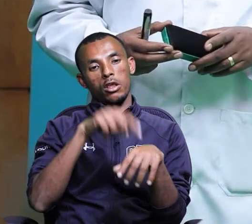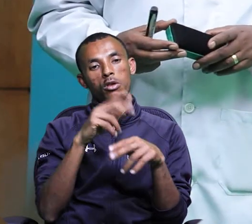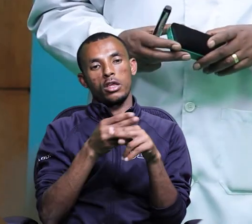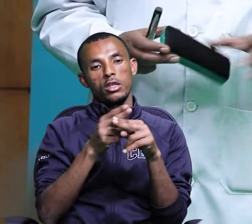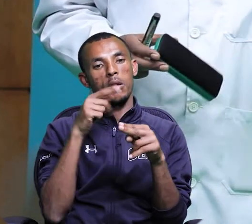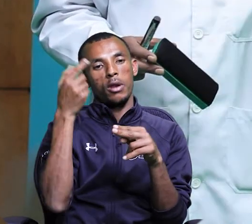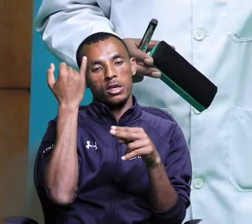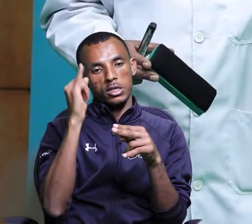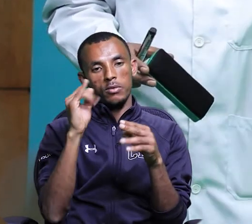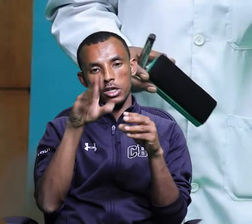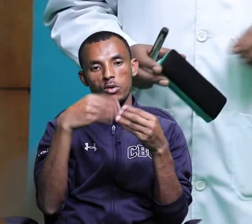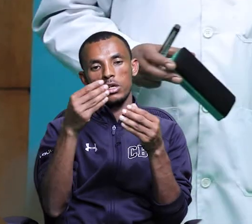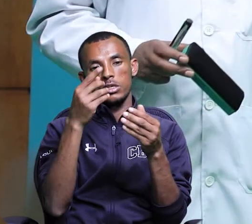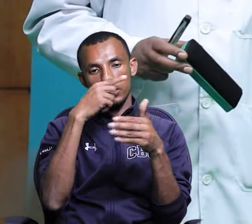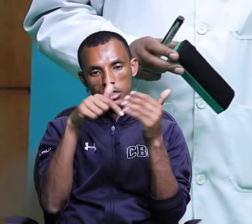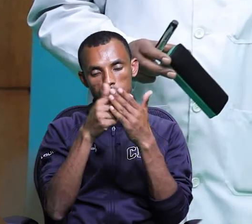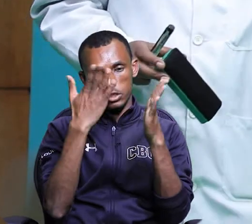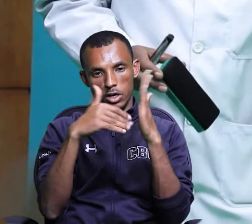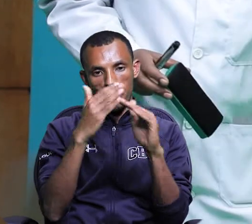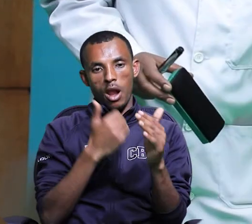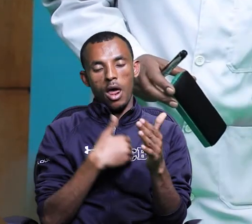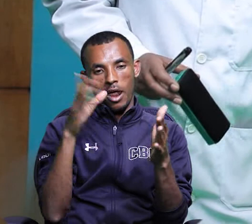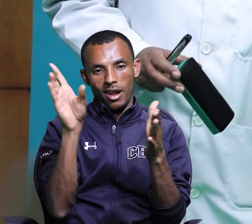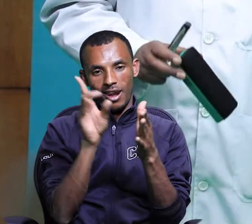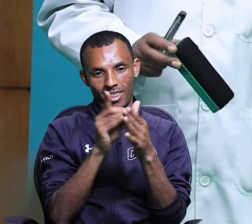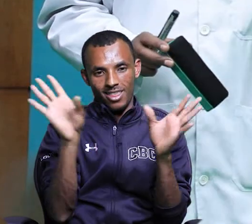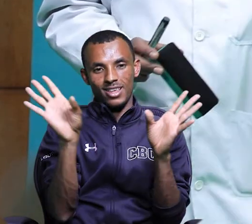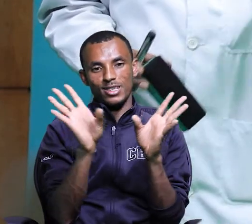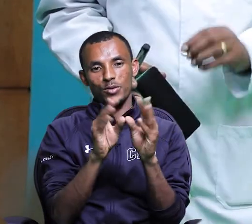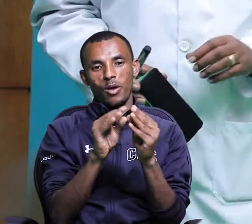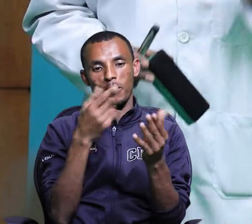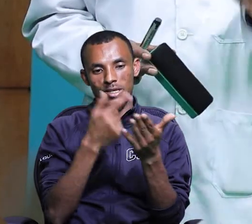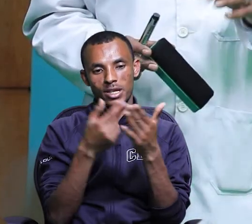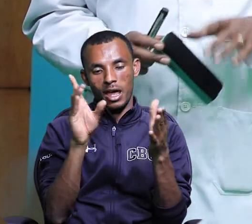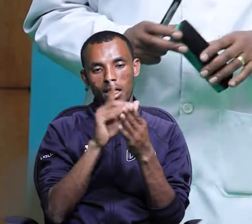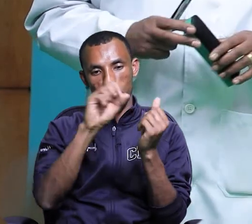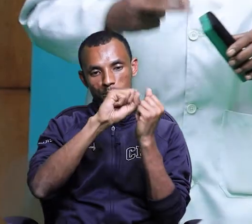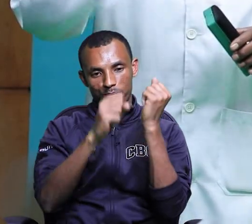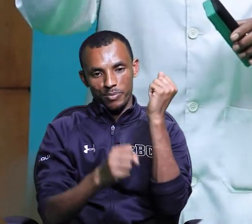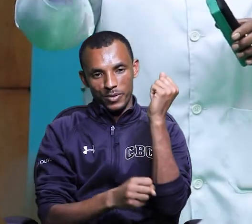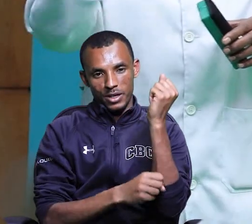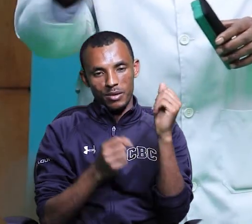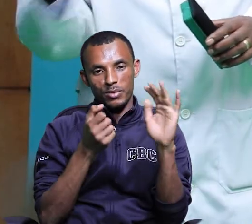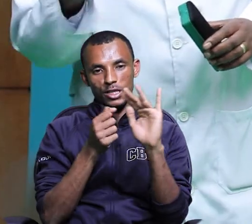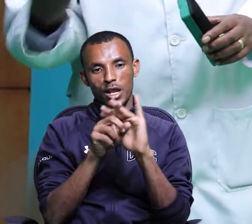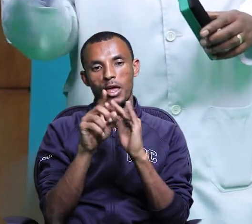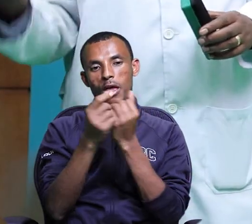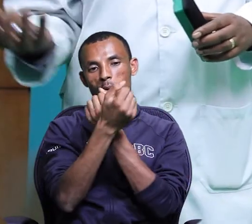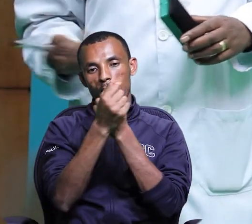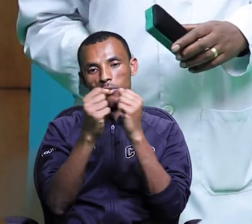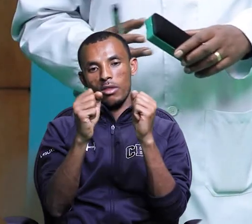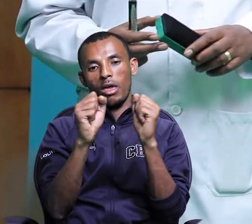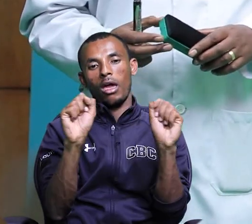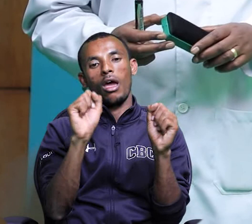የሰጡት። ስለዚህ ችግሩ አለ፣ ዳታ ተሰብስቧል። በዚያ ዳታ መሰረት ውሳኔዎች፣ የመፍትሄ ሀሳቦች